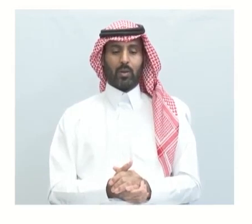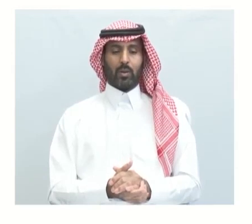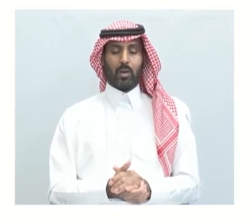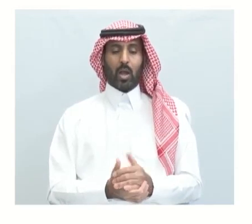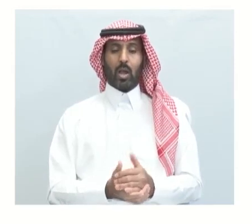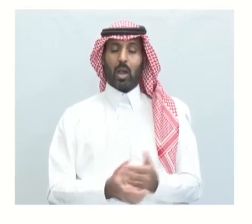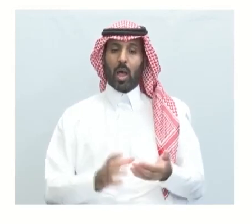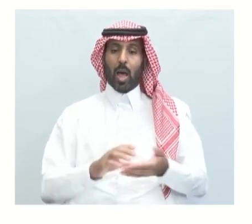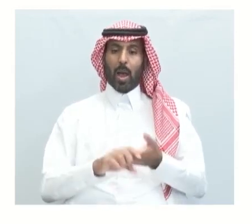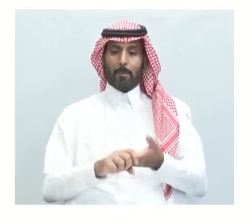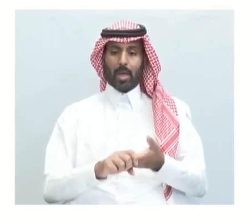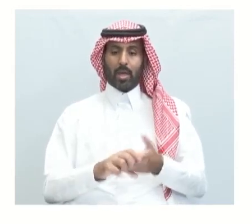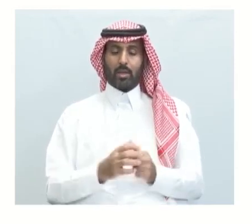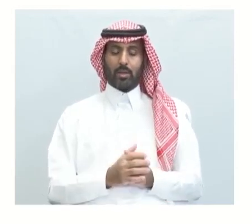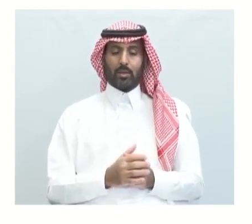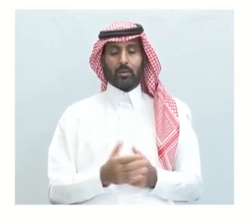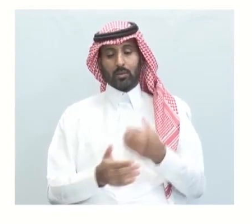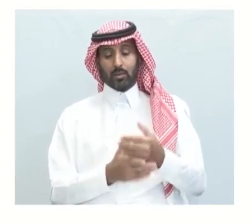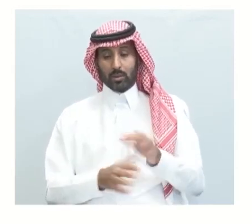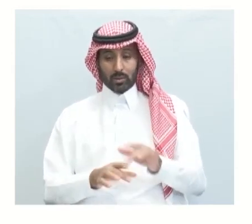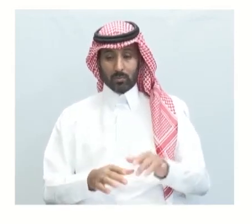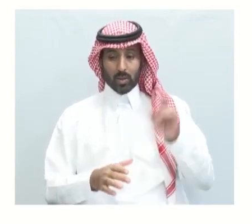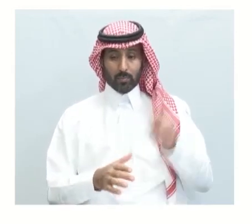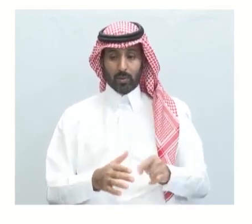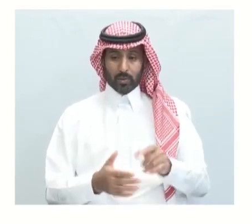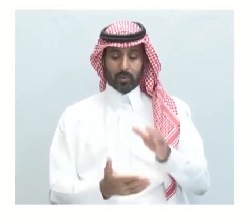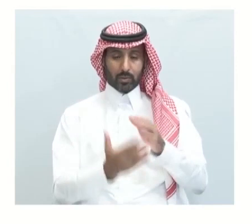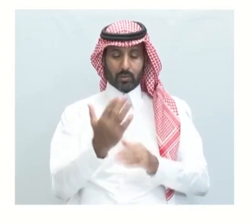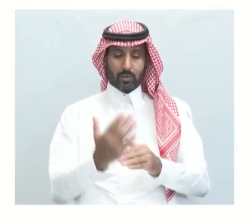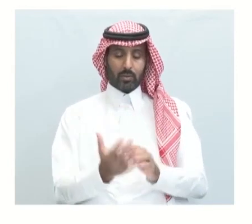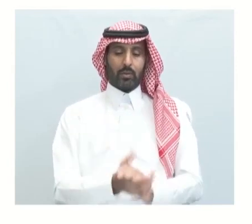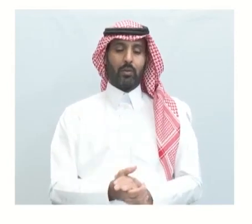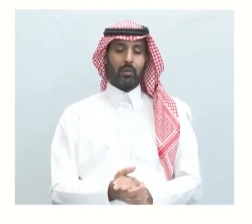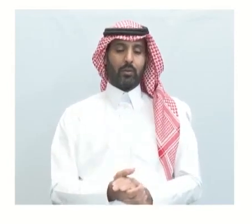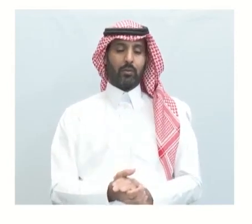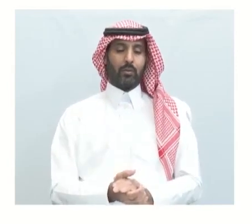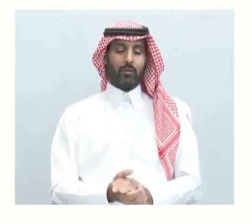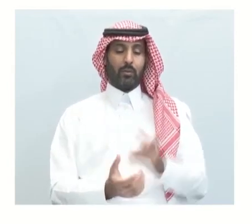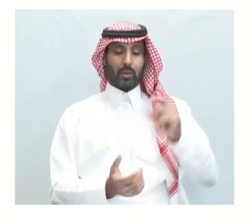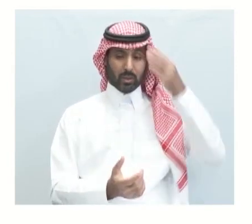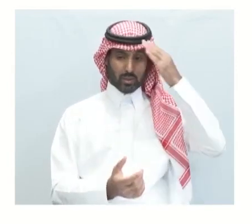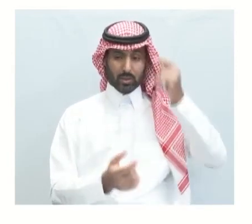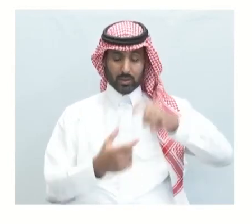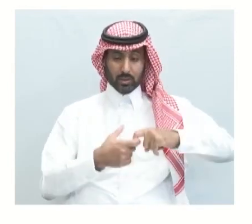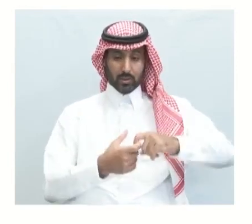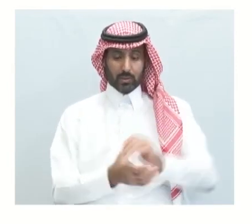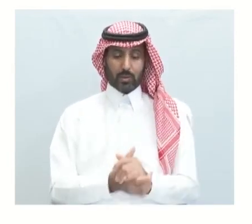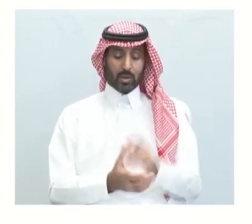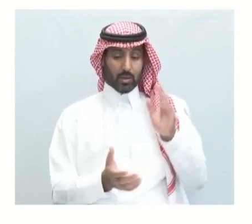لدي هنا بعد ذلك طباعه القائمه لدينا هنا ثم